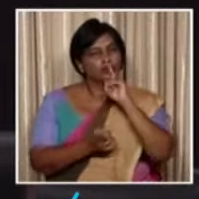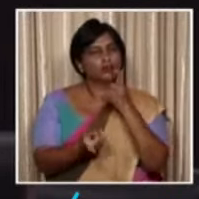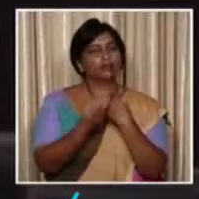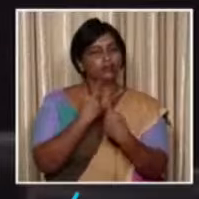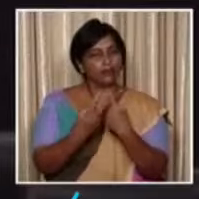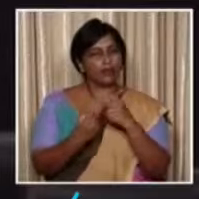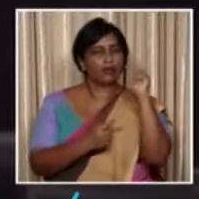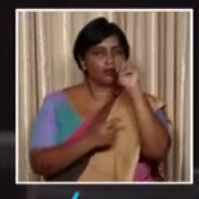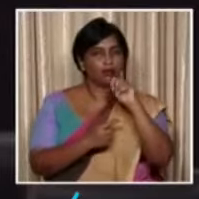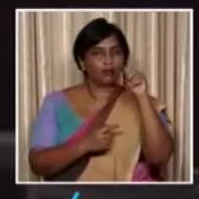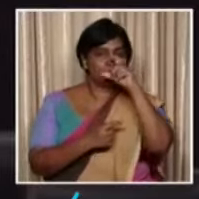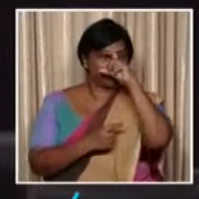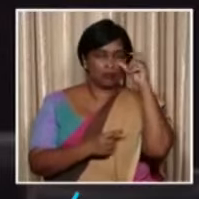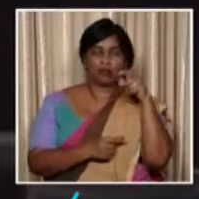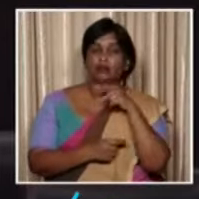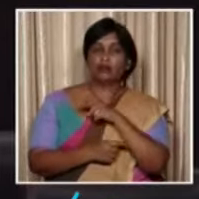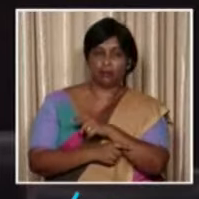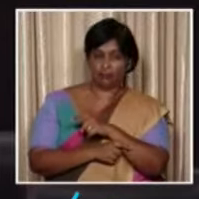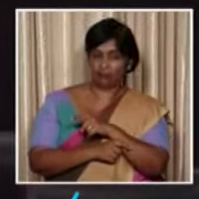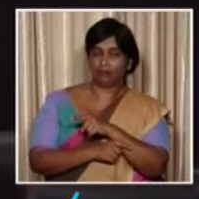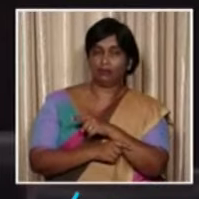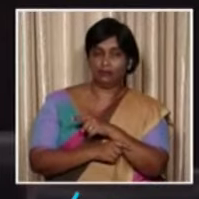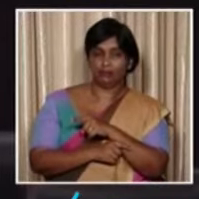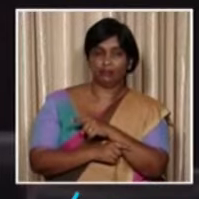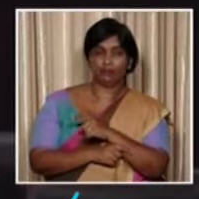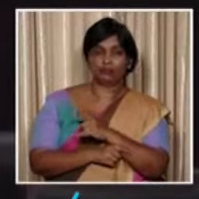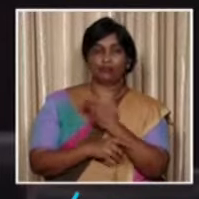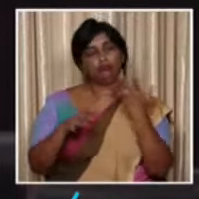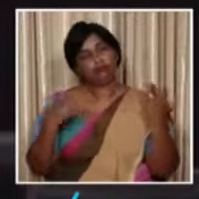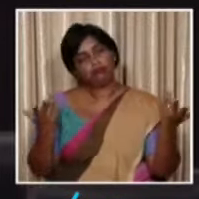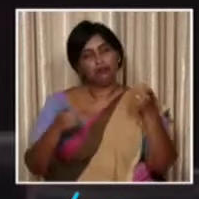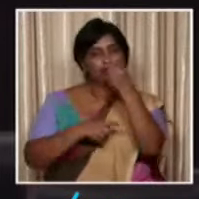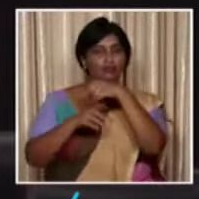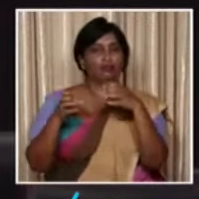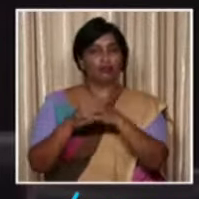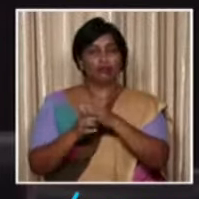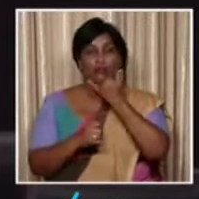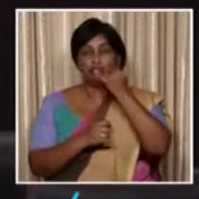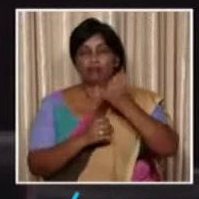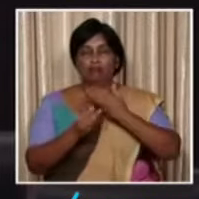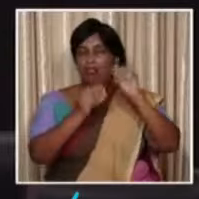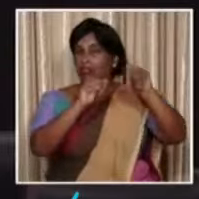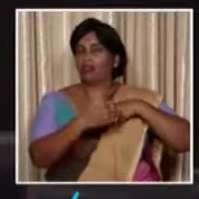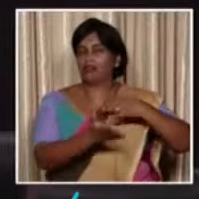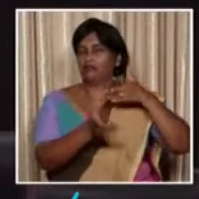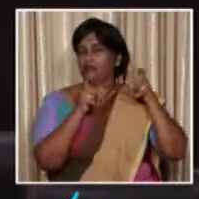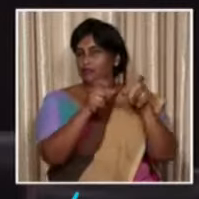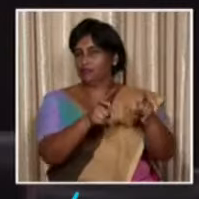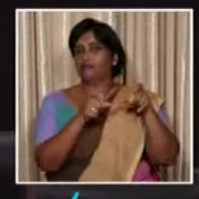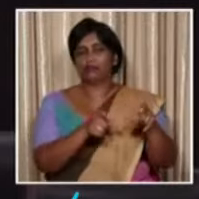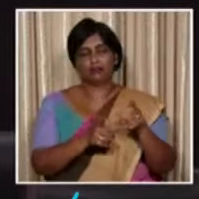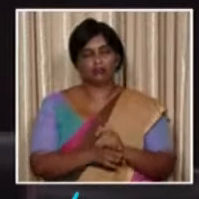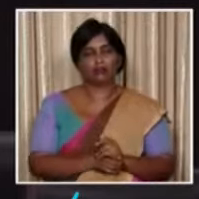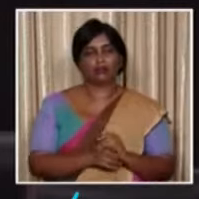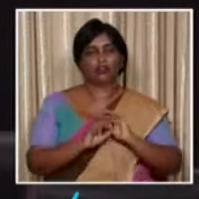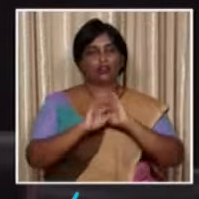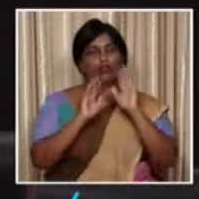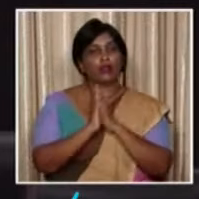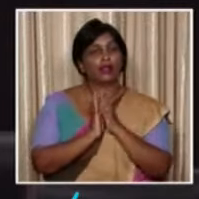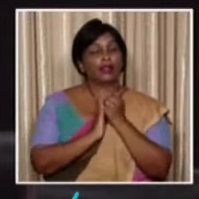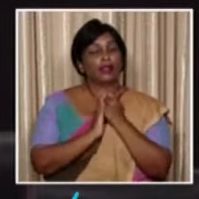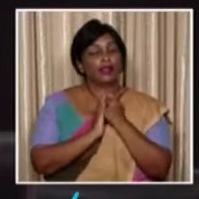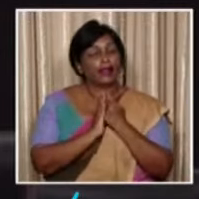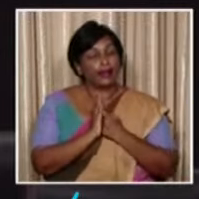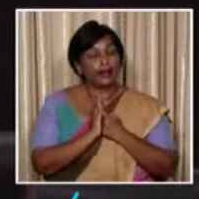කරන්න මෛත්‍රීපාල සිරිසේන මහත්තුමාගේ කෝ එතුමාගේ කණ්ඩායමේ නියෝග මත කටයුතු කළා ඒවා ඔක්කොම